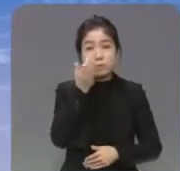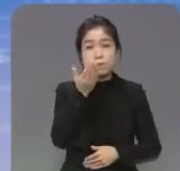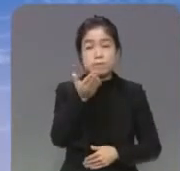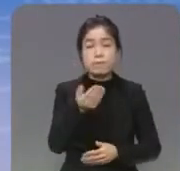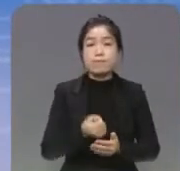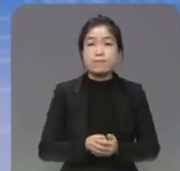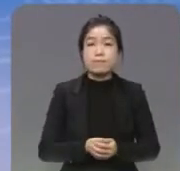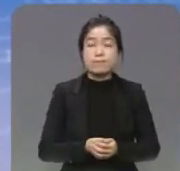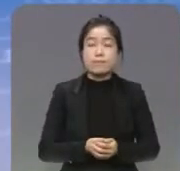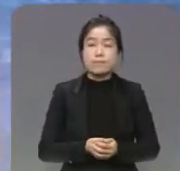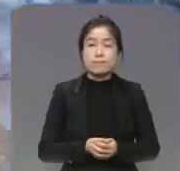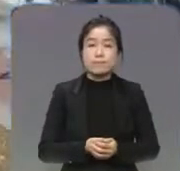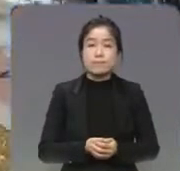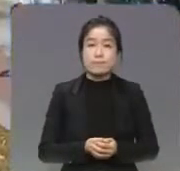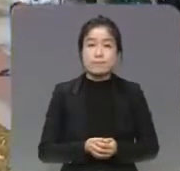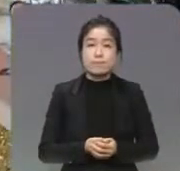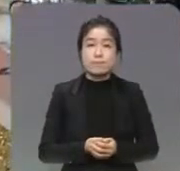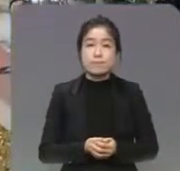보도합니다.